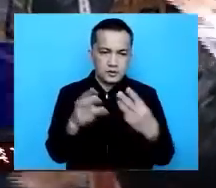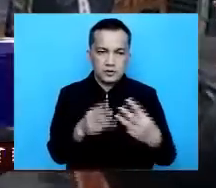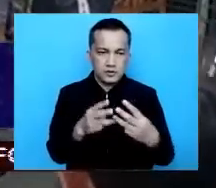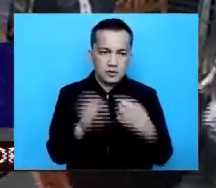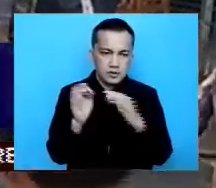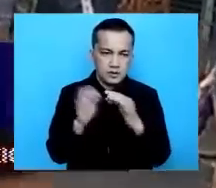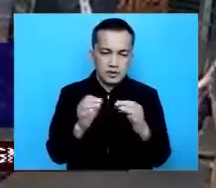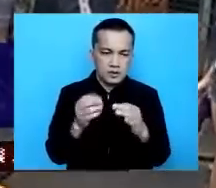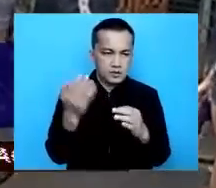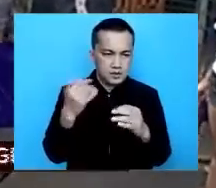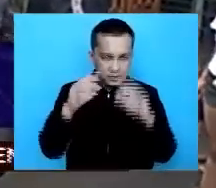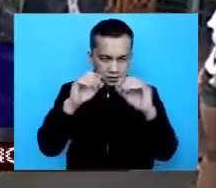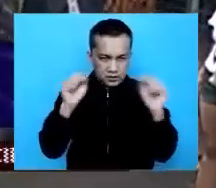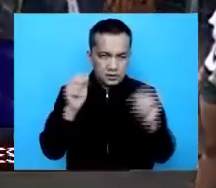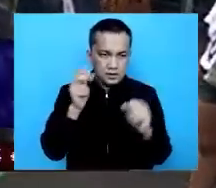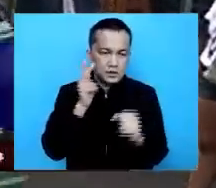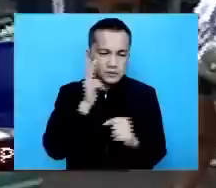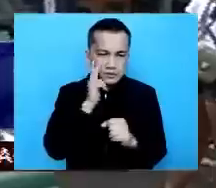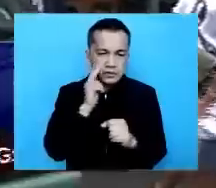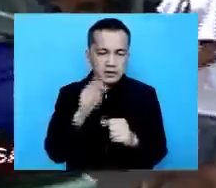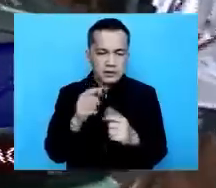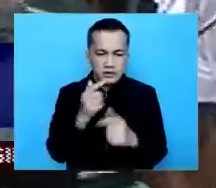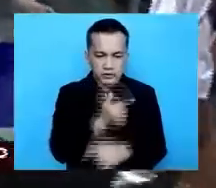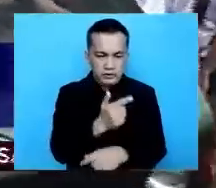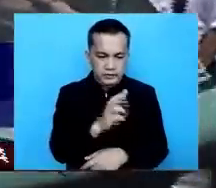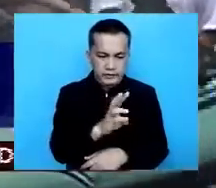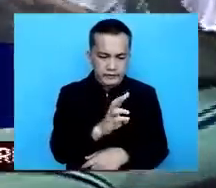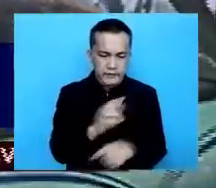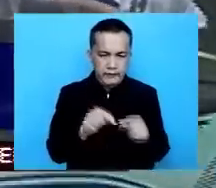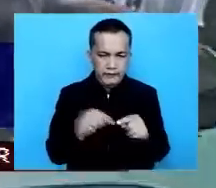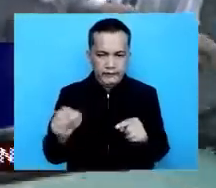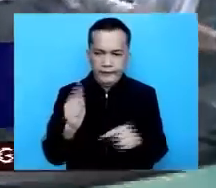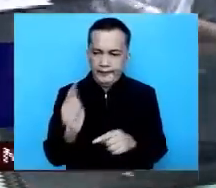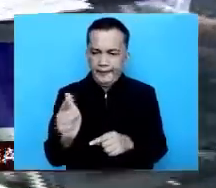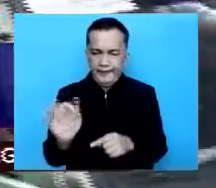dating Pangulong Rodrigo Duterte mula 2016 hanggang